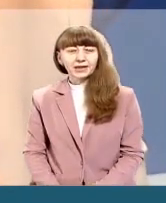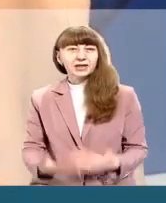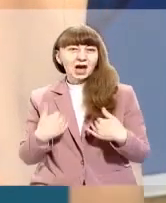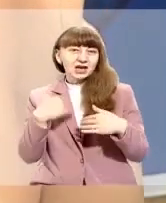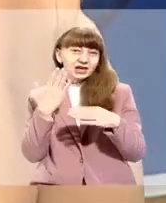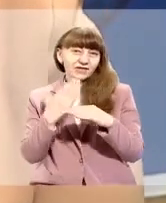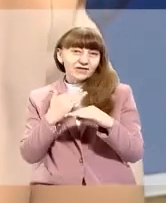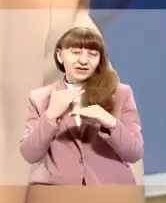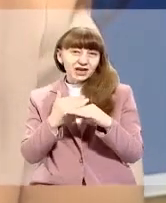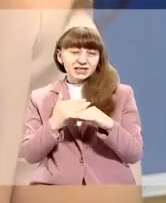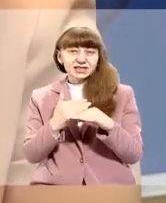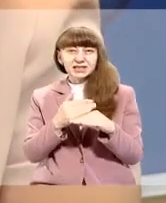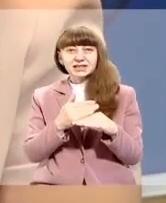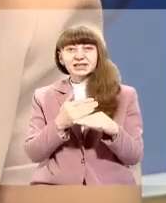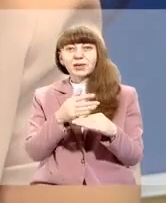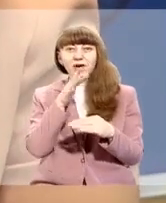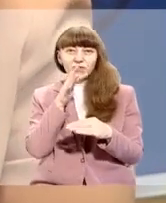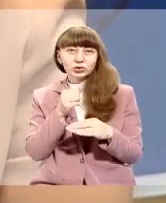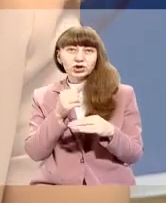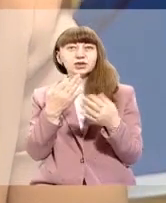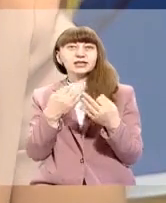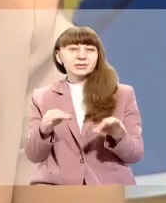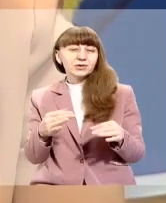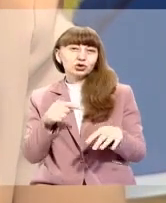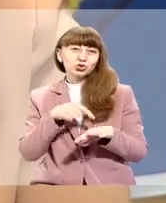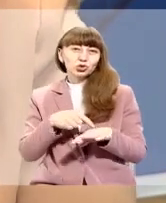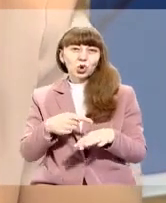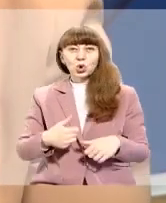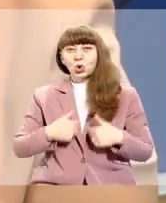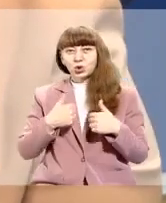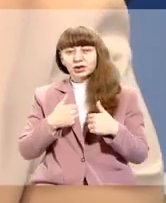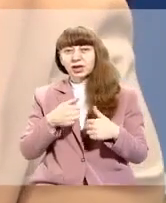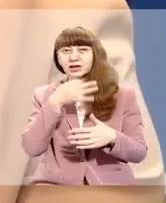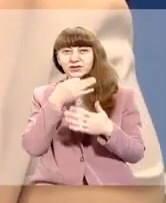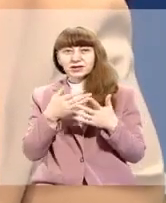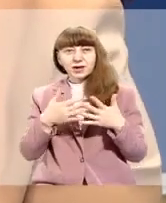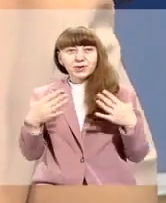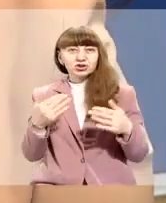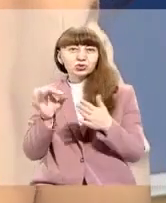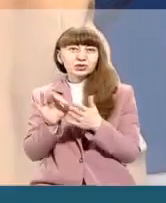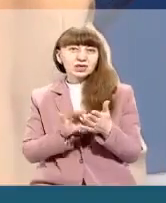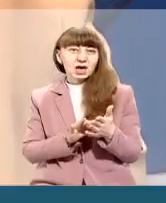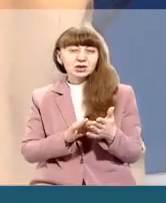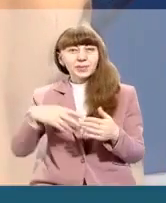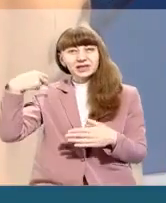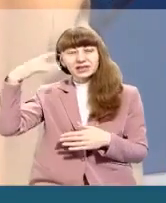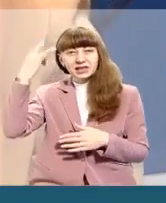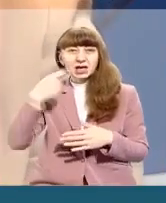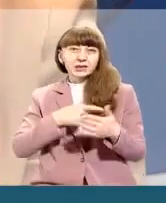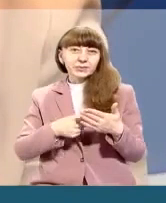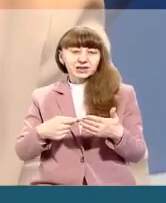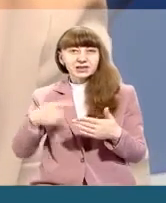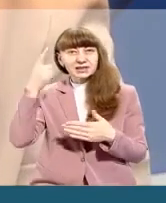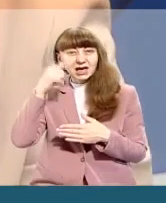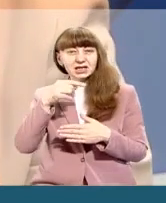Я являюсь ровесницей независимости. Я чувствую гордость и большую ответственность одновременно. Наш президент отметил, что знания открывают